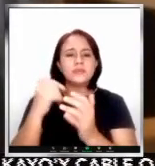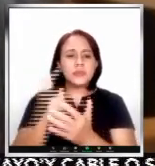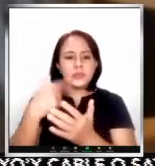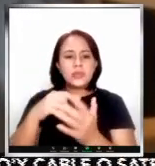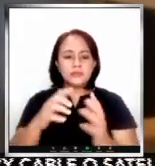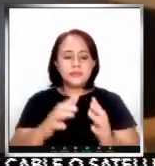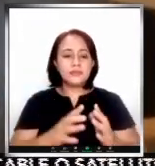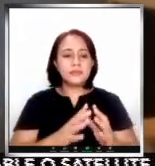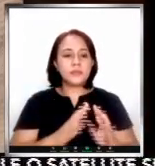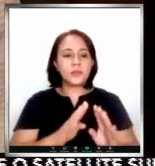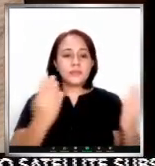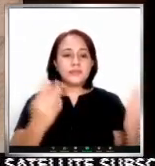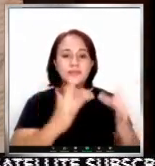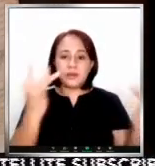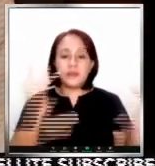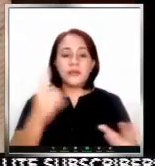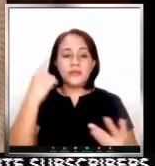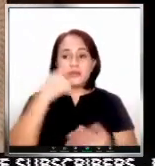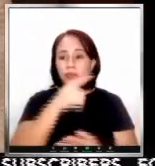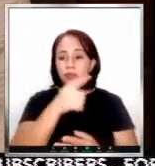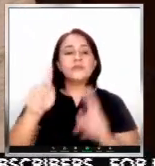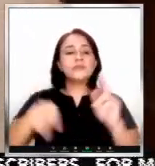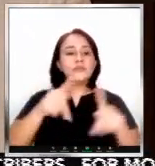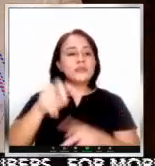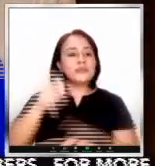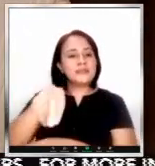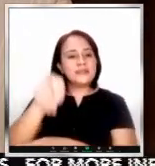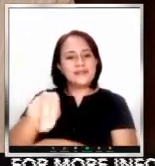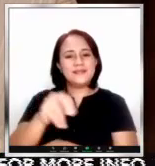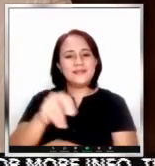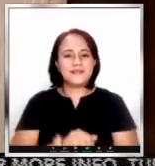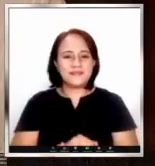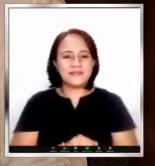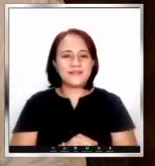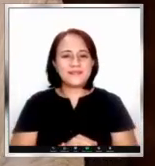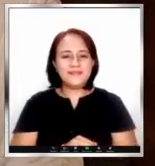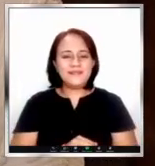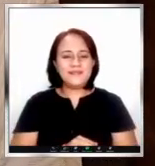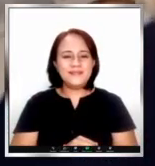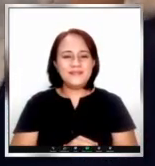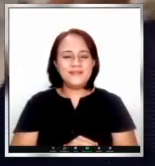taong nangangailangan. Aubrey Carampel, updated sa Showbiz Happenings.